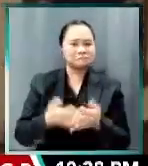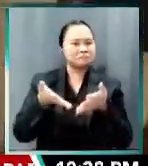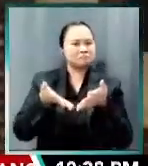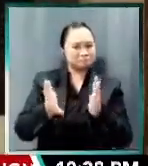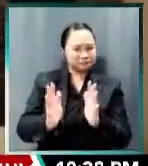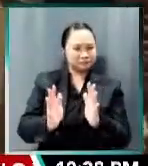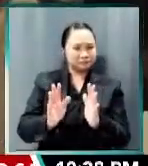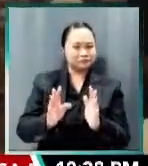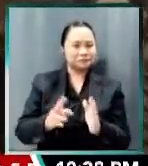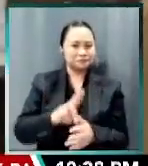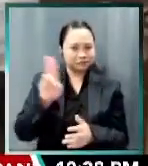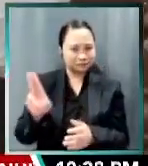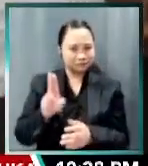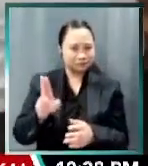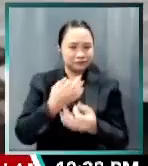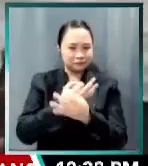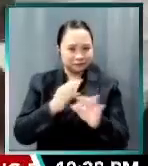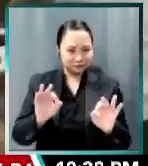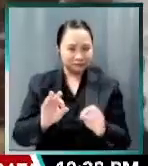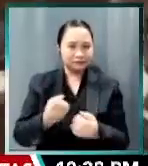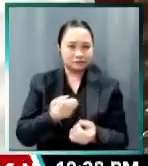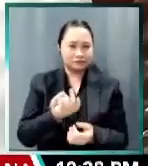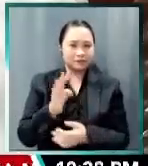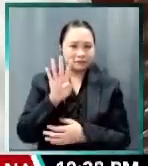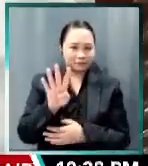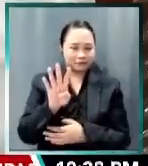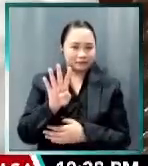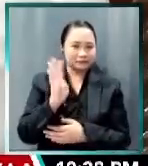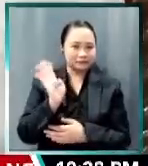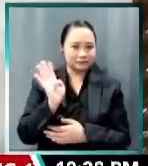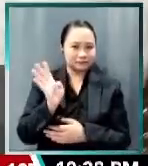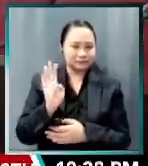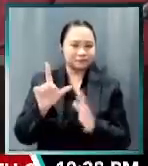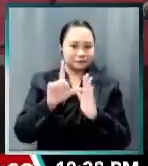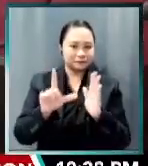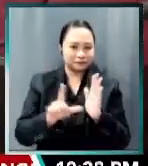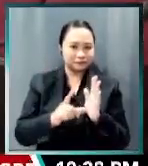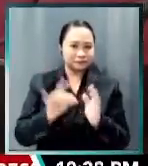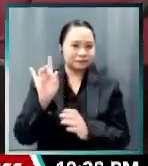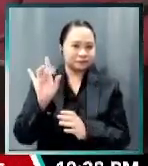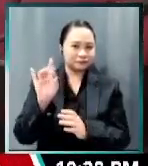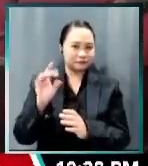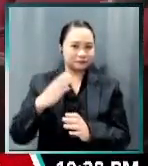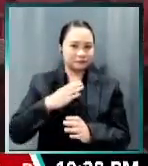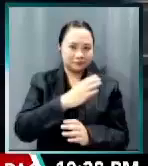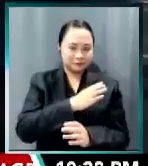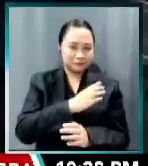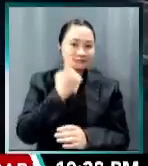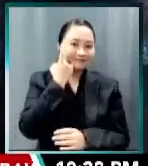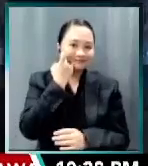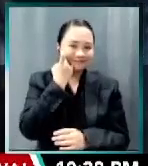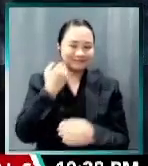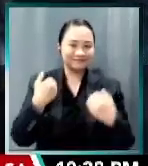batas ang 41 panukala na pumasa sa 18th Congress. Kanina, nagkilos protesta sa Kamara ang Alliance of